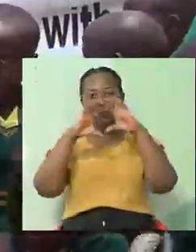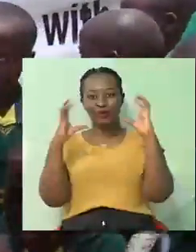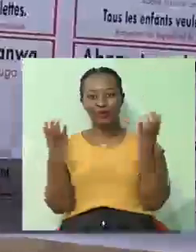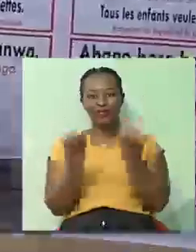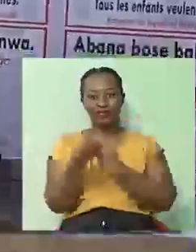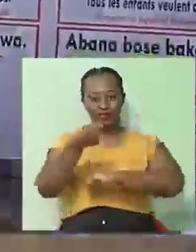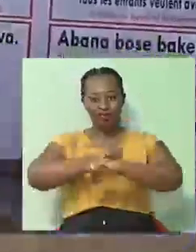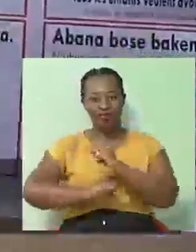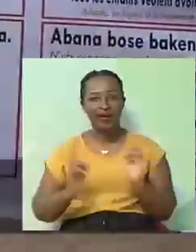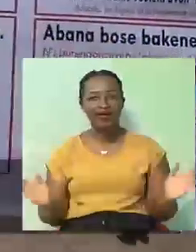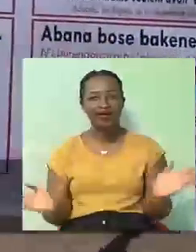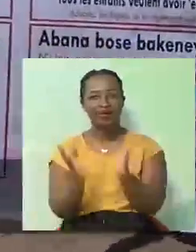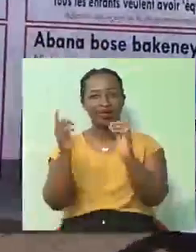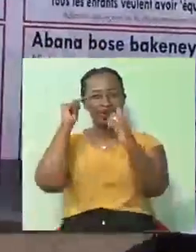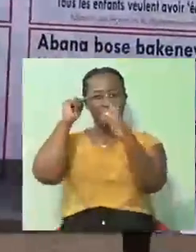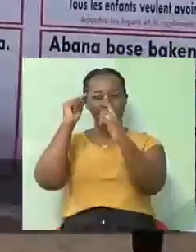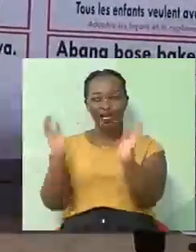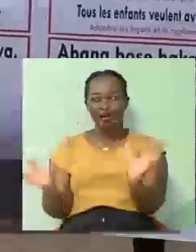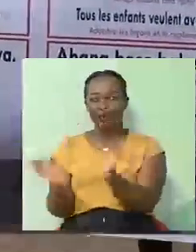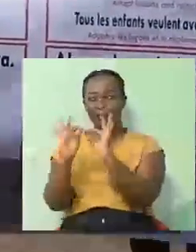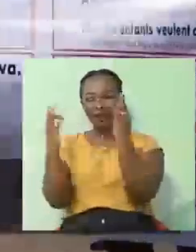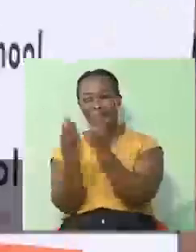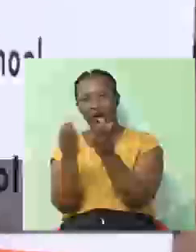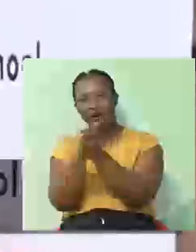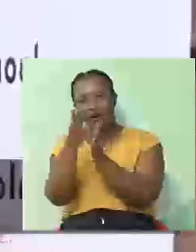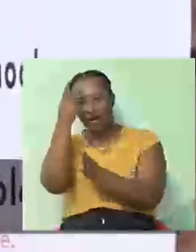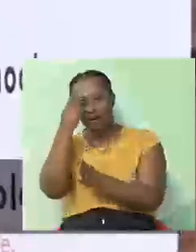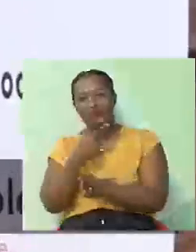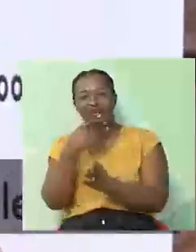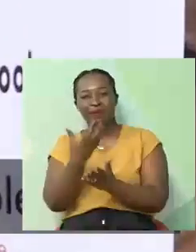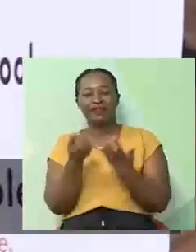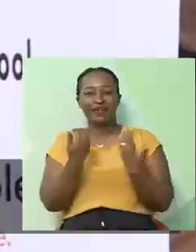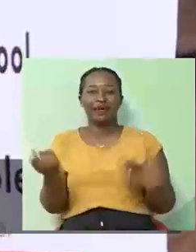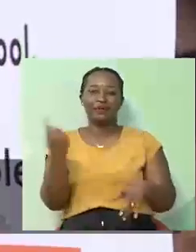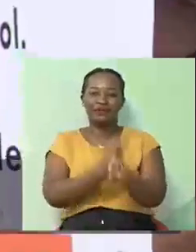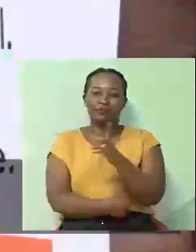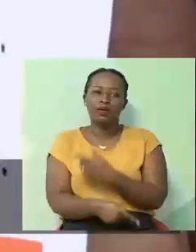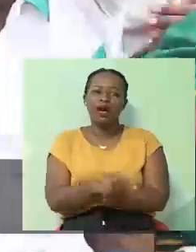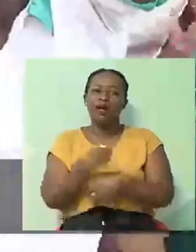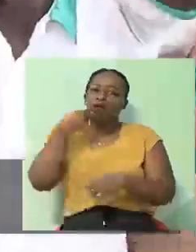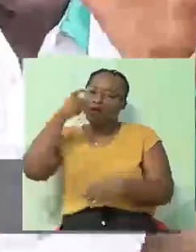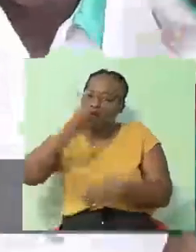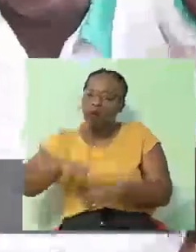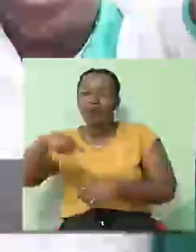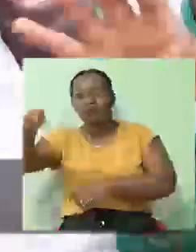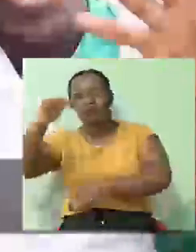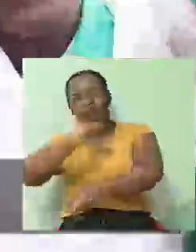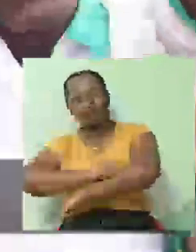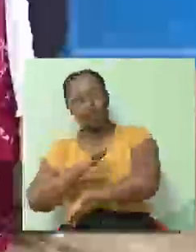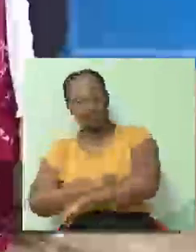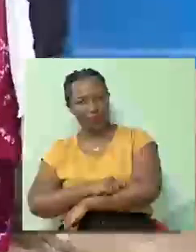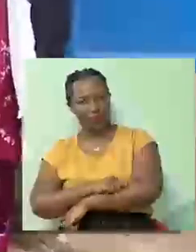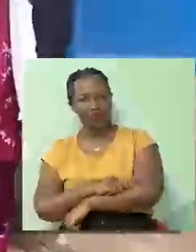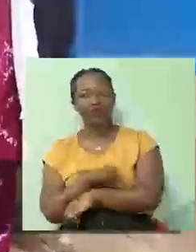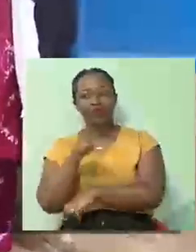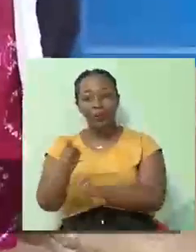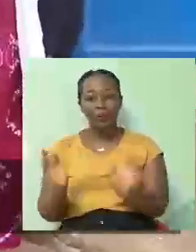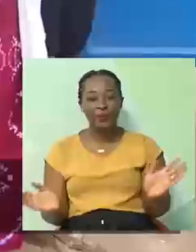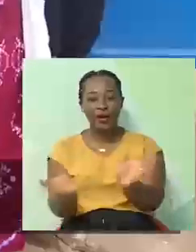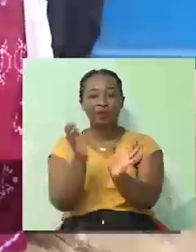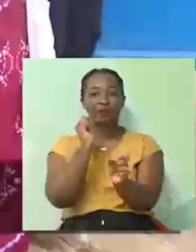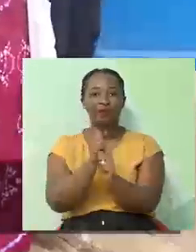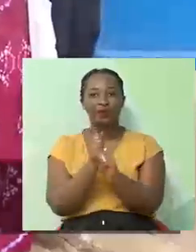no hino ku isi hari igikorwa cy'ubukangurambaga bugamije gukangurira imiryango n'ababyeyi bafite abana bafite ubumuga kutabavutsa uburenganzira bwo kugana ishuri.